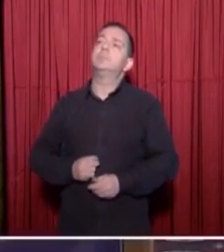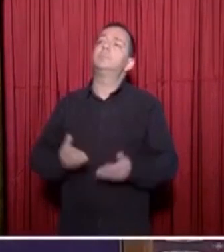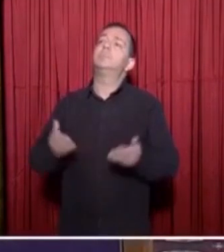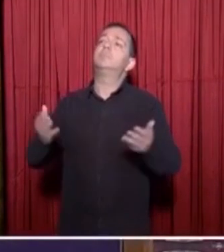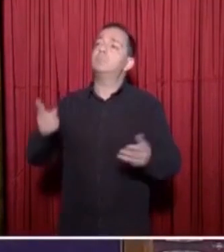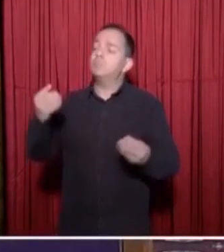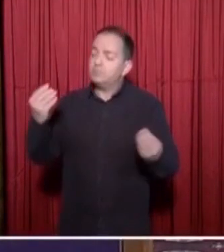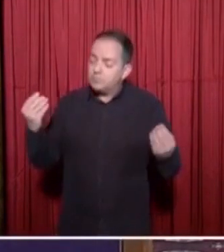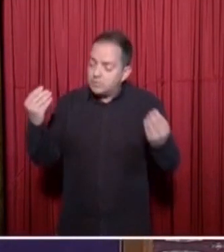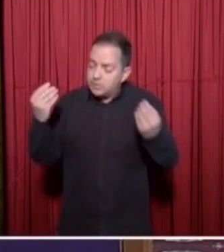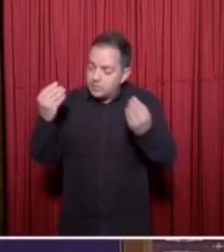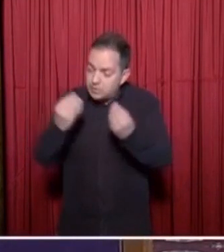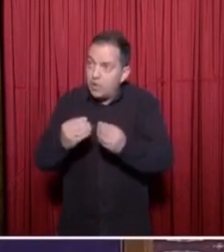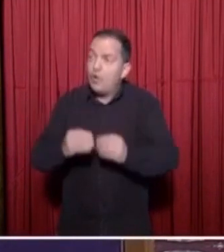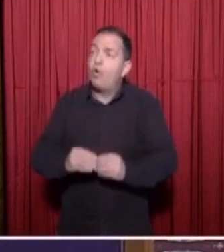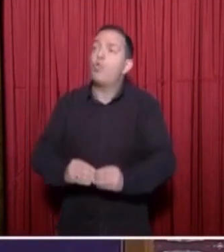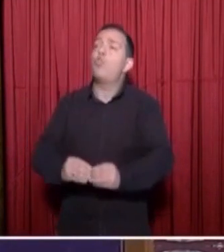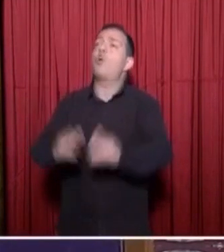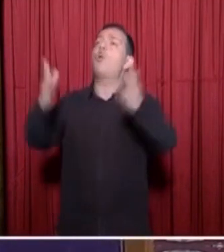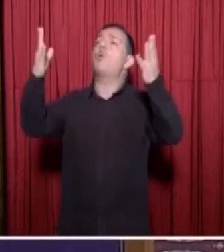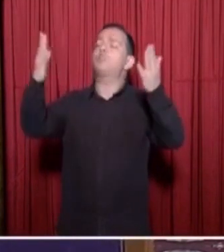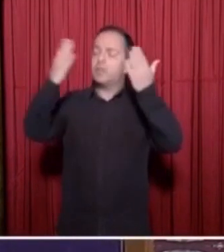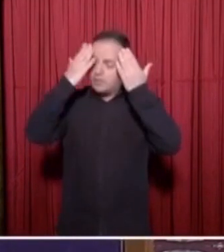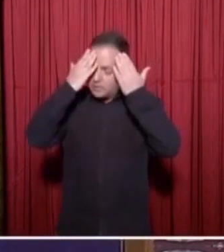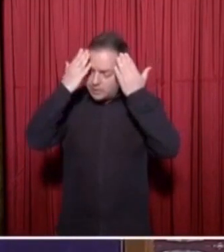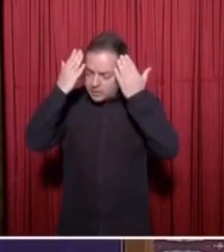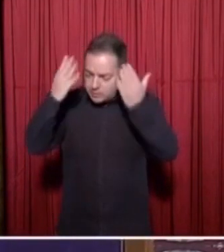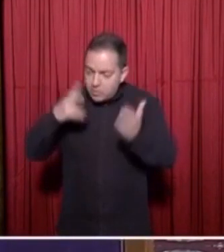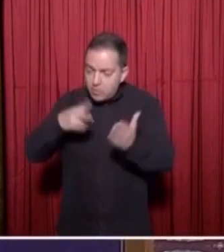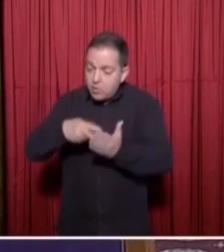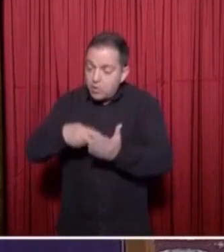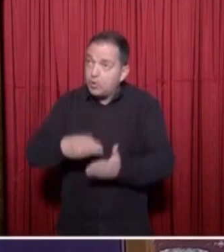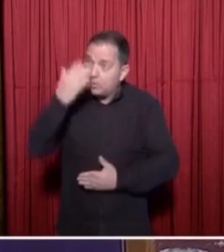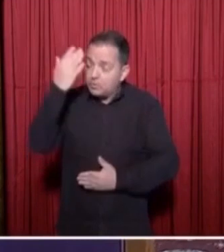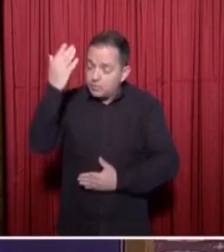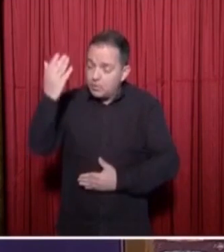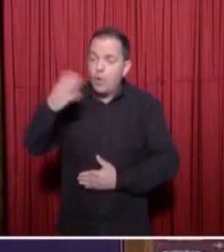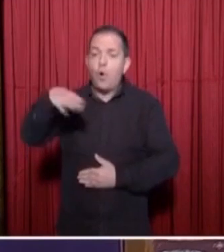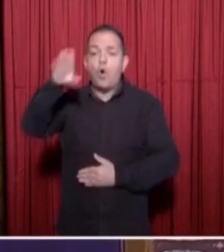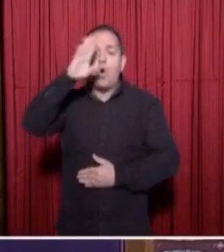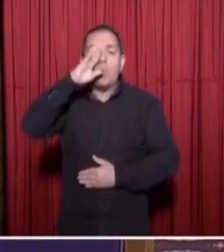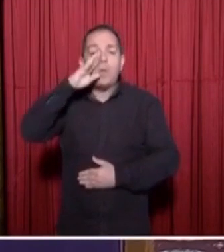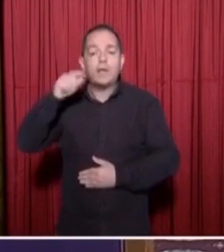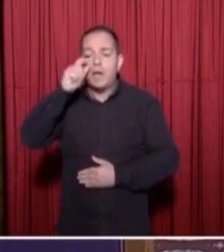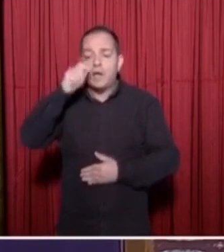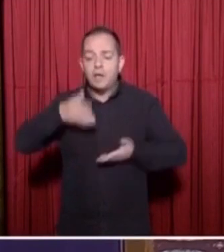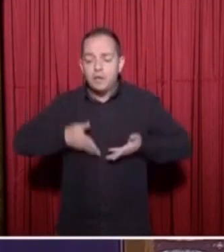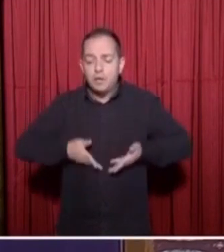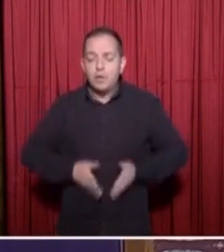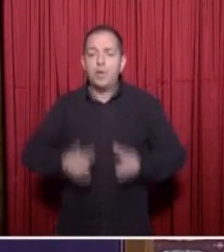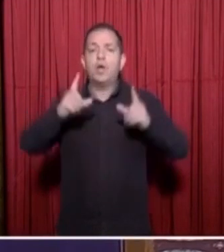Ότι πρέπει σοι πάσα δόξα τιμή και προσκύνησης το Πατρί και το Υιό και